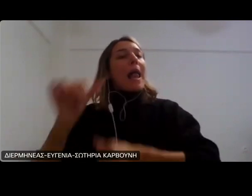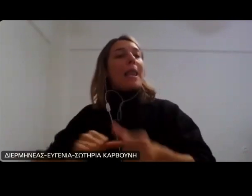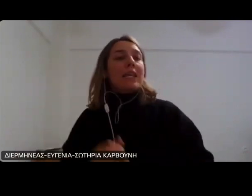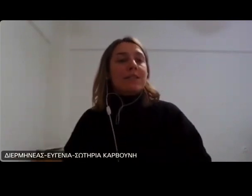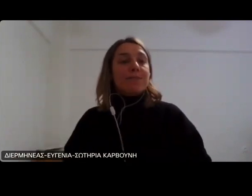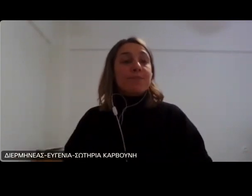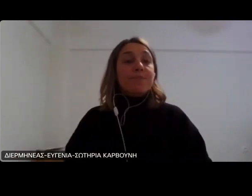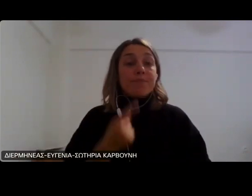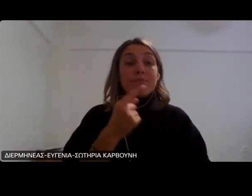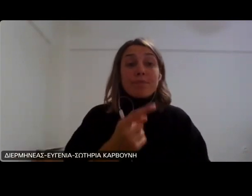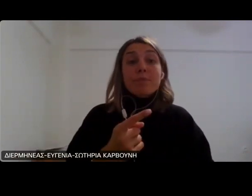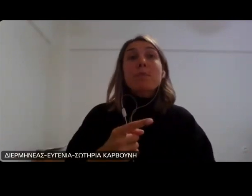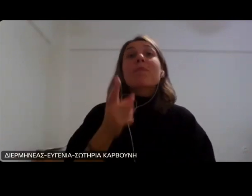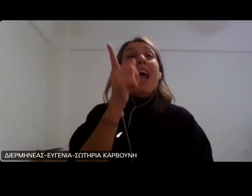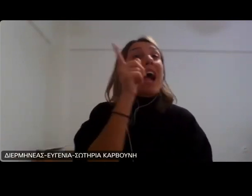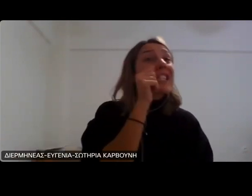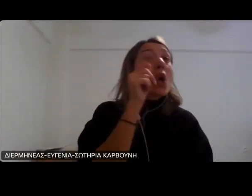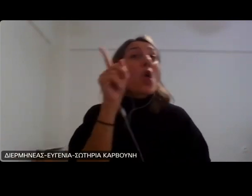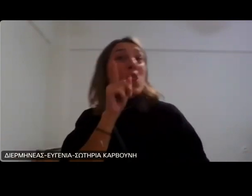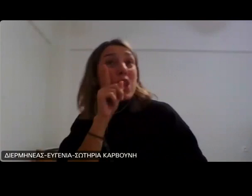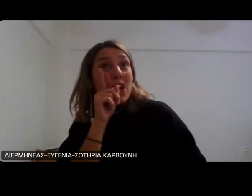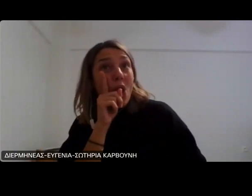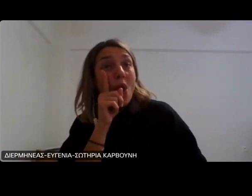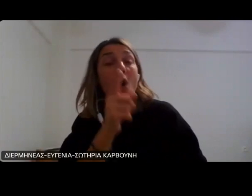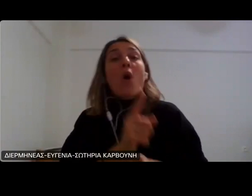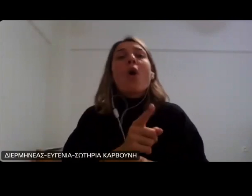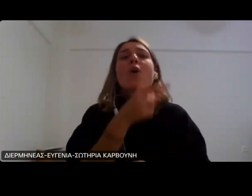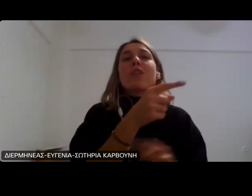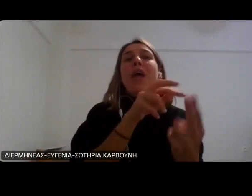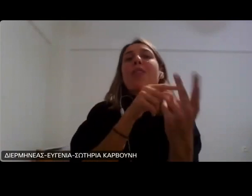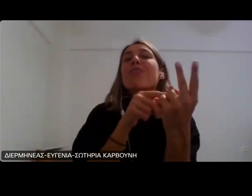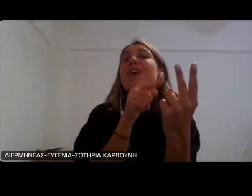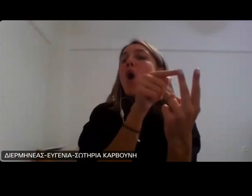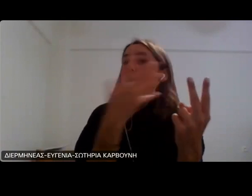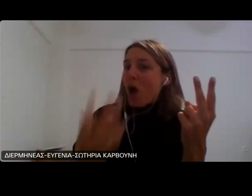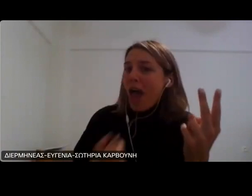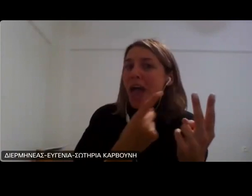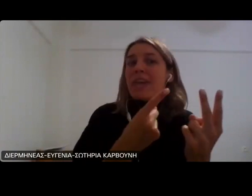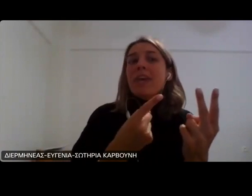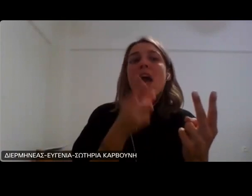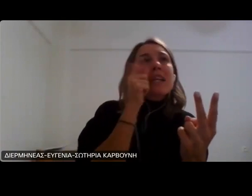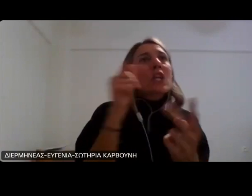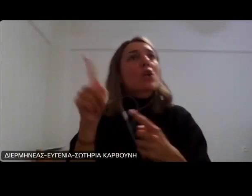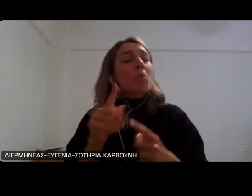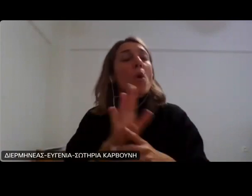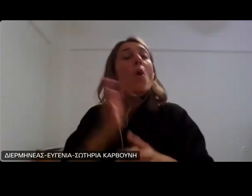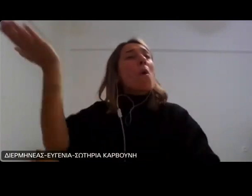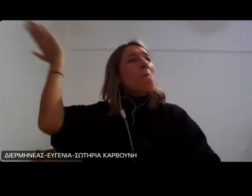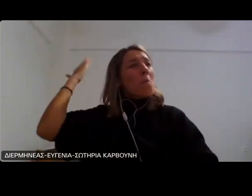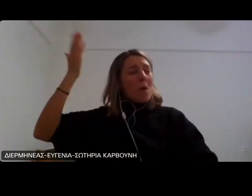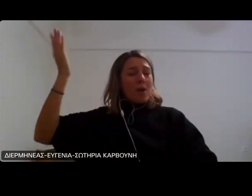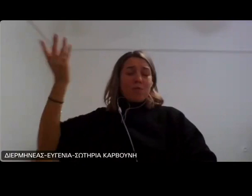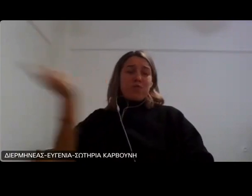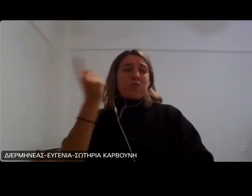είναι και η αφισβήτηση του δίπολου αρσενικού θηλυκού, η ανάδειξη άλλων βιωμάτων και ταυτοτήτων. Άτομα που δυσκολεύονται συχνά από μικρή ηλικία να χωρίζουν σε αυτή